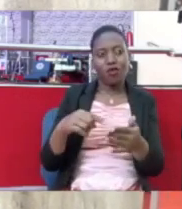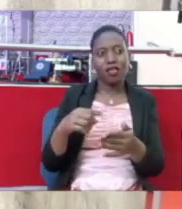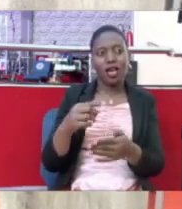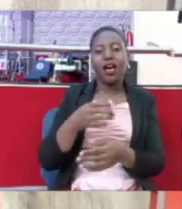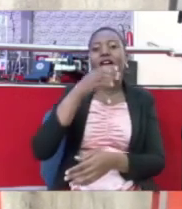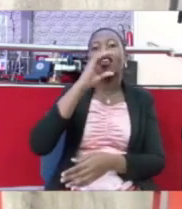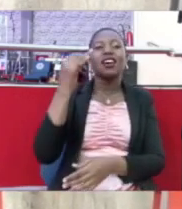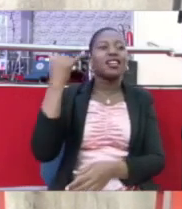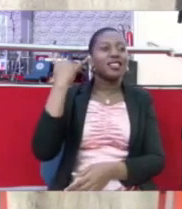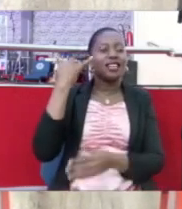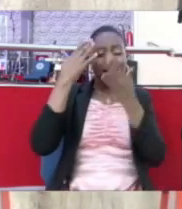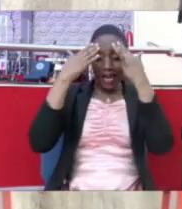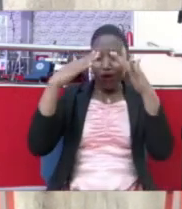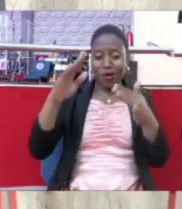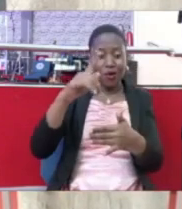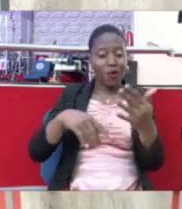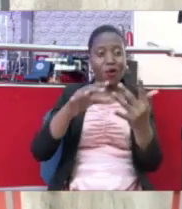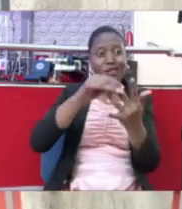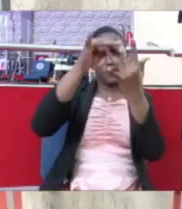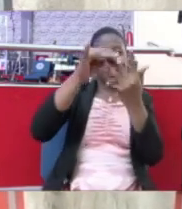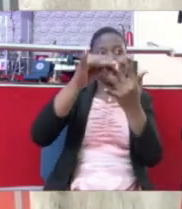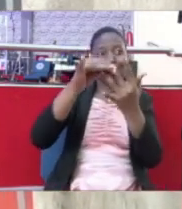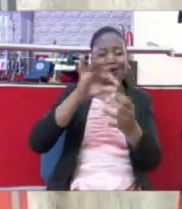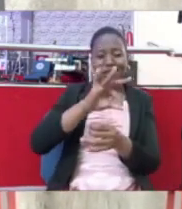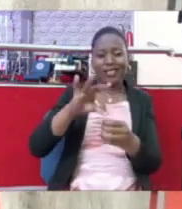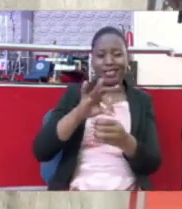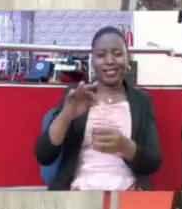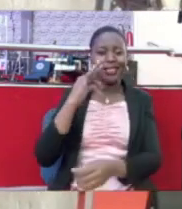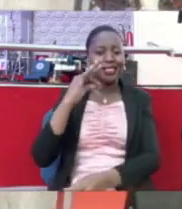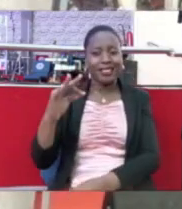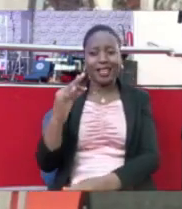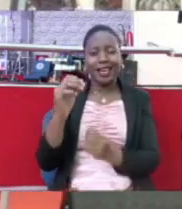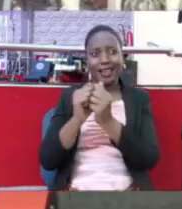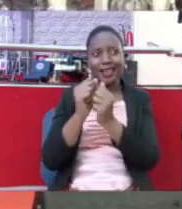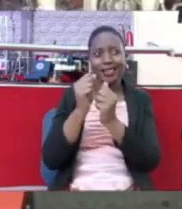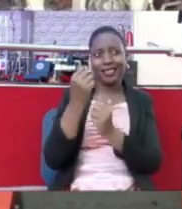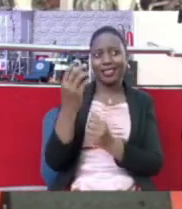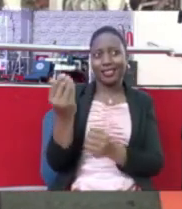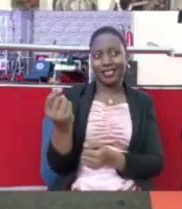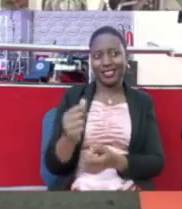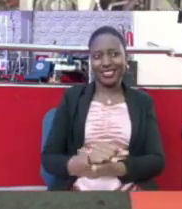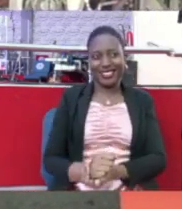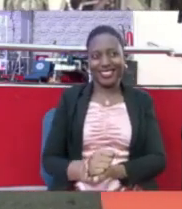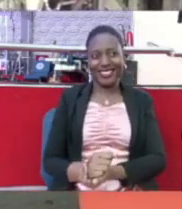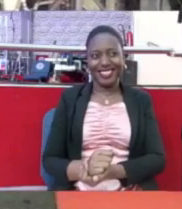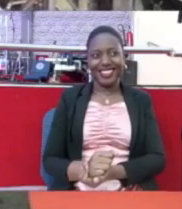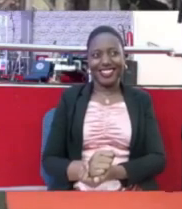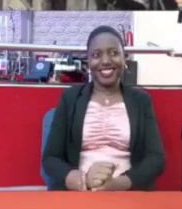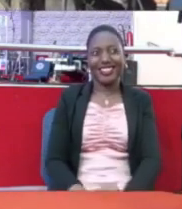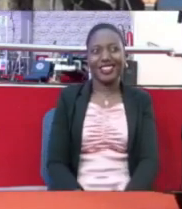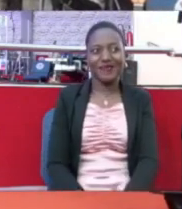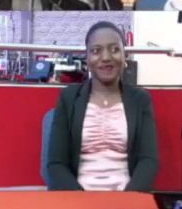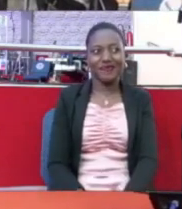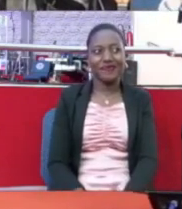inaweza ikakugarimu shilingi 300 na shilingi 10 kwa kikombe cha chai nilipopata jana. Sijui ni nini kilikuwa